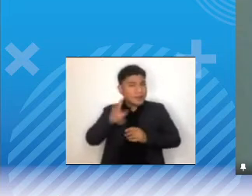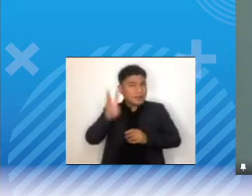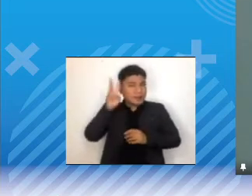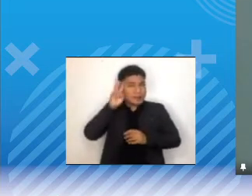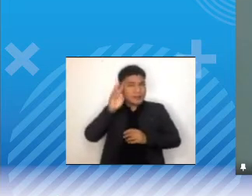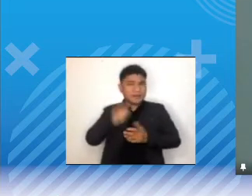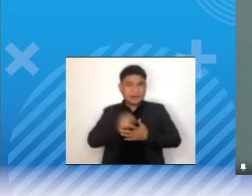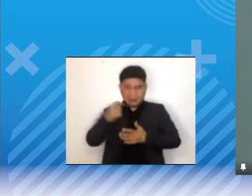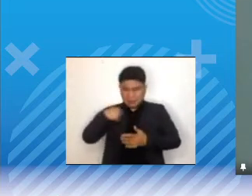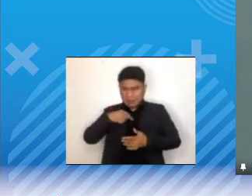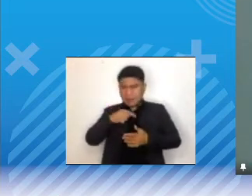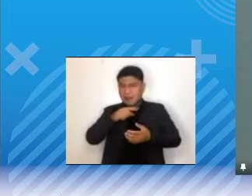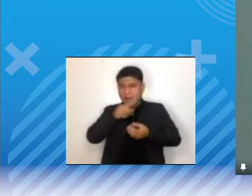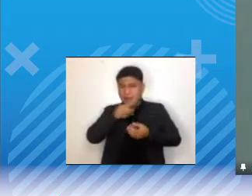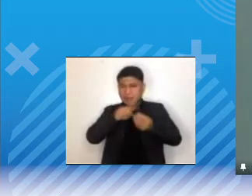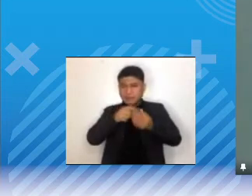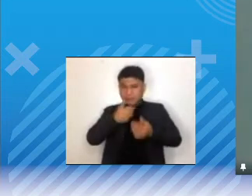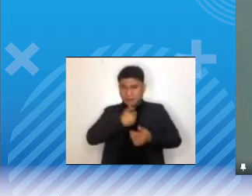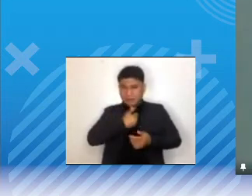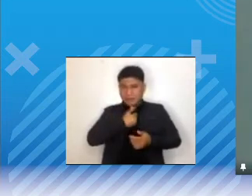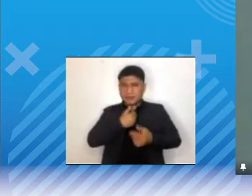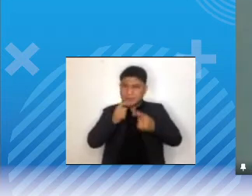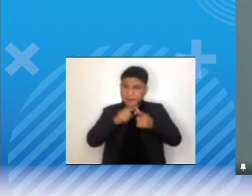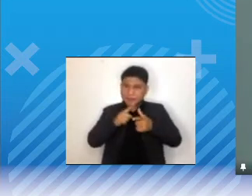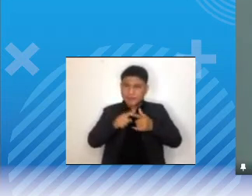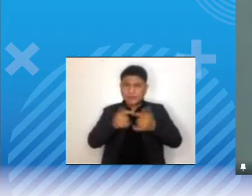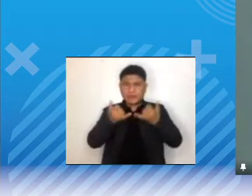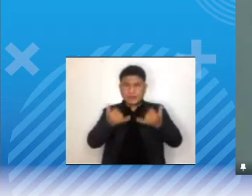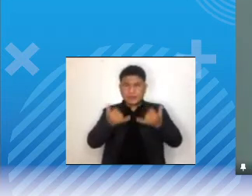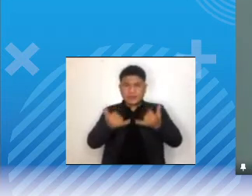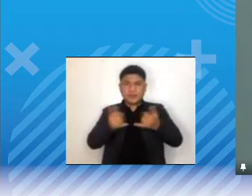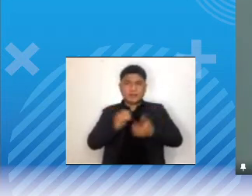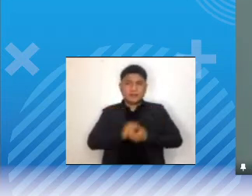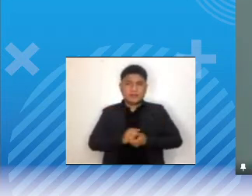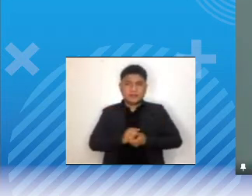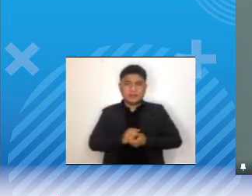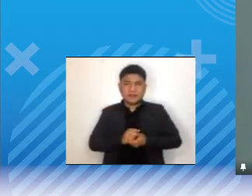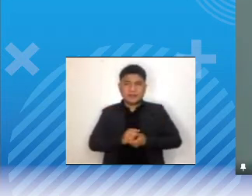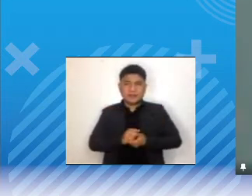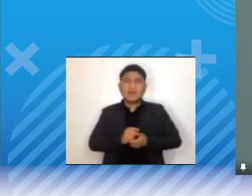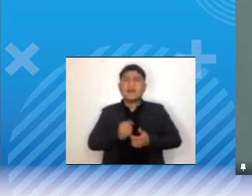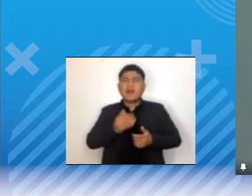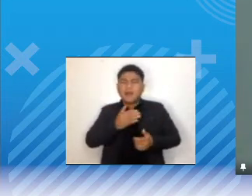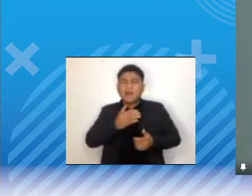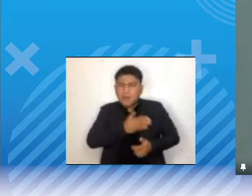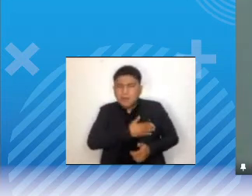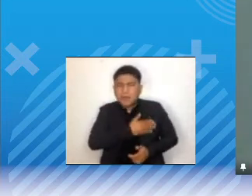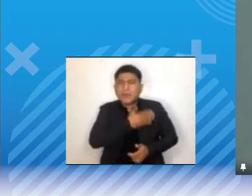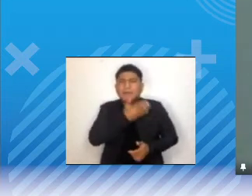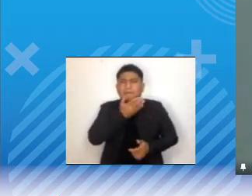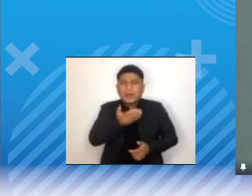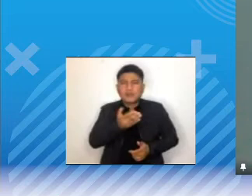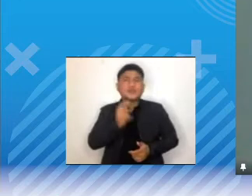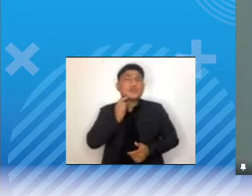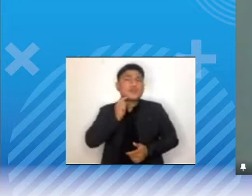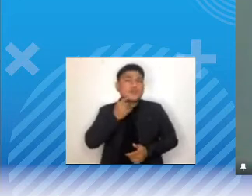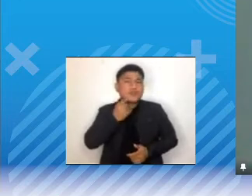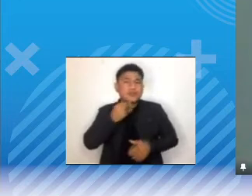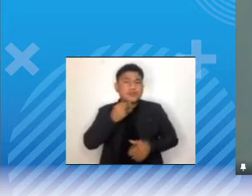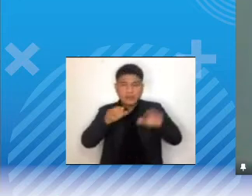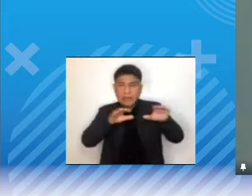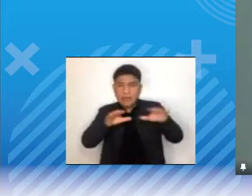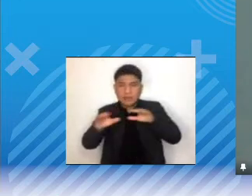sa ating sarili. At the same time, sasabayan po natin ng compassionate action. So, yun